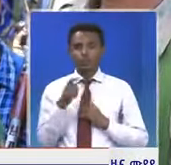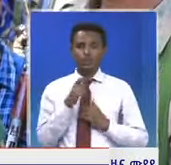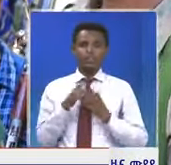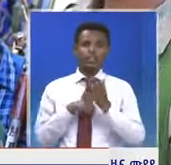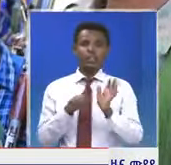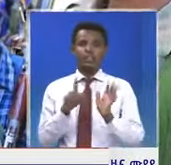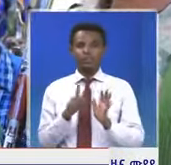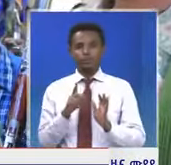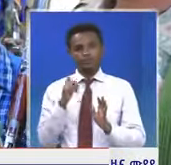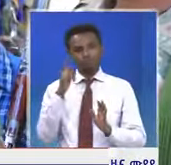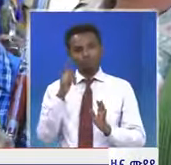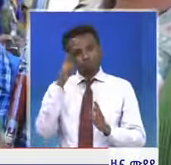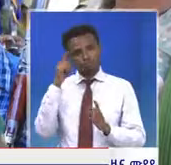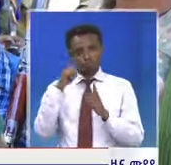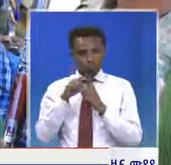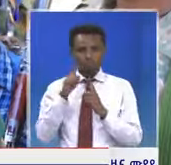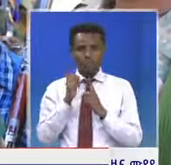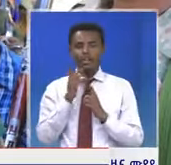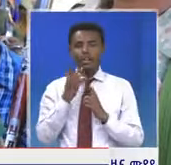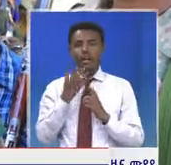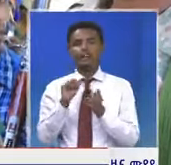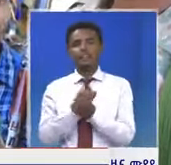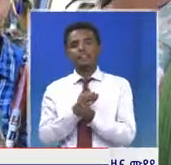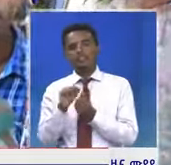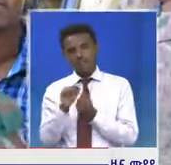ላይ ነው። አማራ ከጠፋ